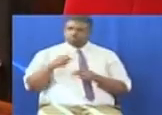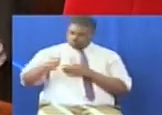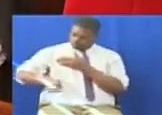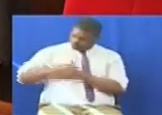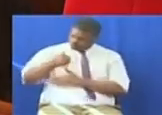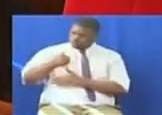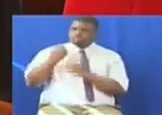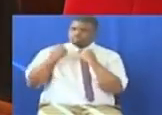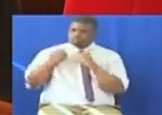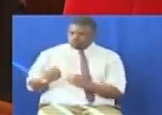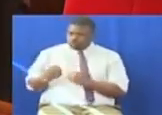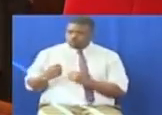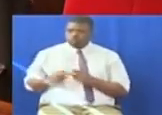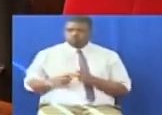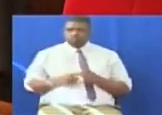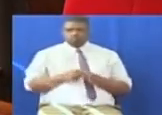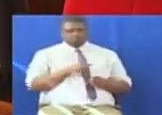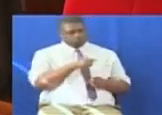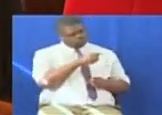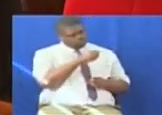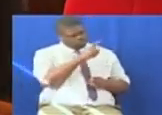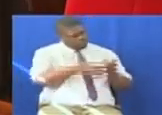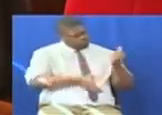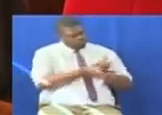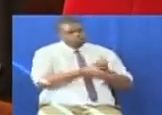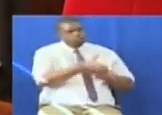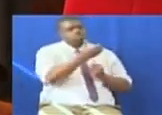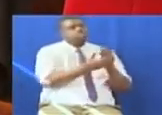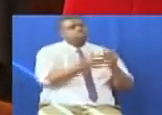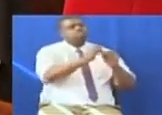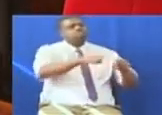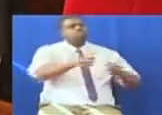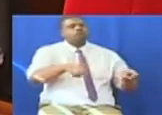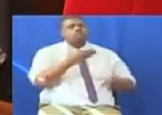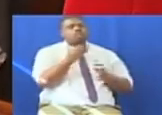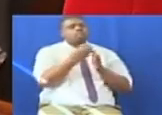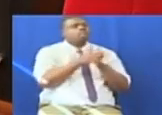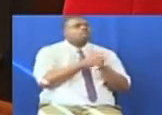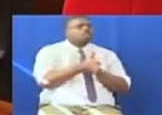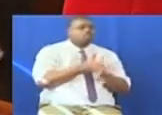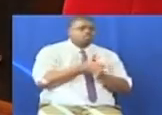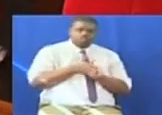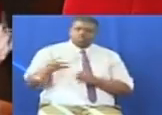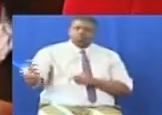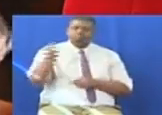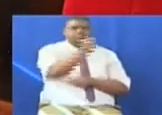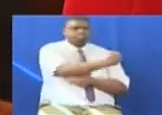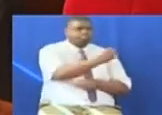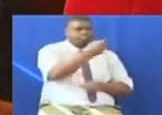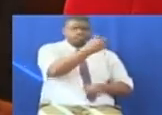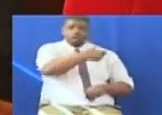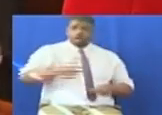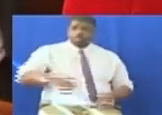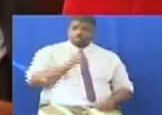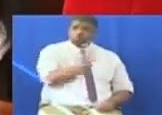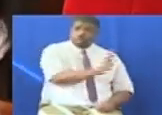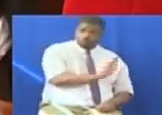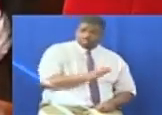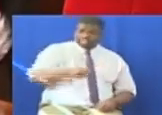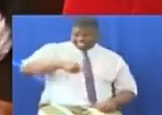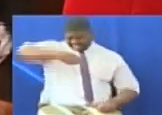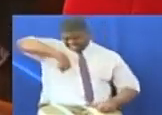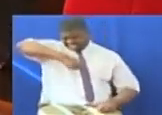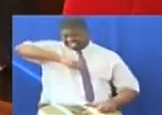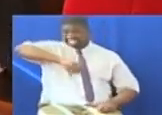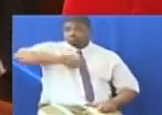naye ambaye watu wengi wanamtamani awe rais wao katika ulimwengu huu, sisi wa Tanzania tunaye.